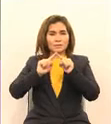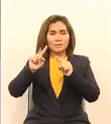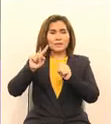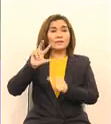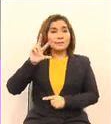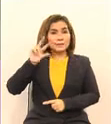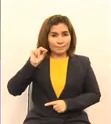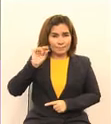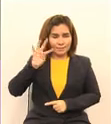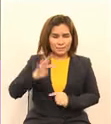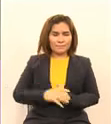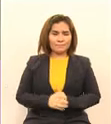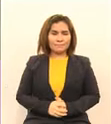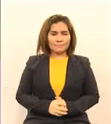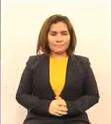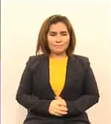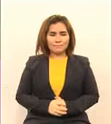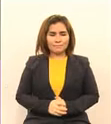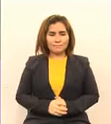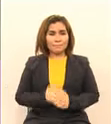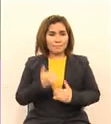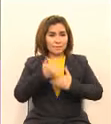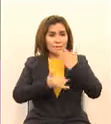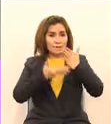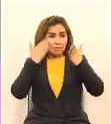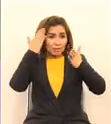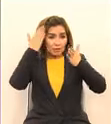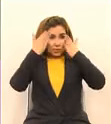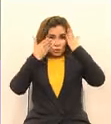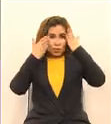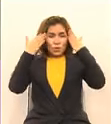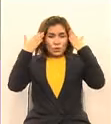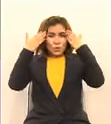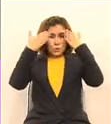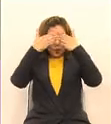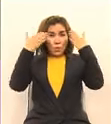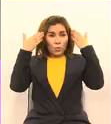ครับซึ่งอินโดนีเซียก็จะตามเราติดนะครับ